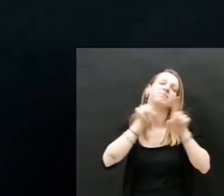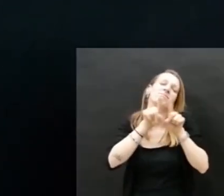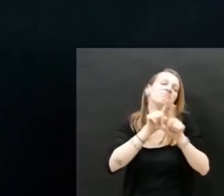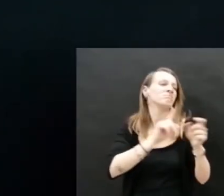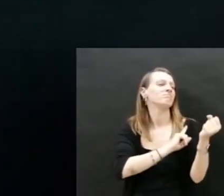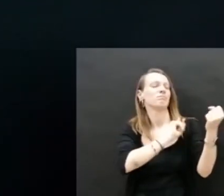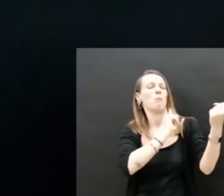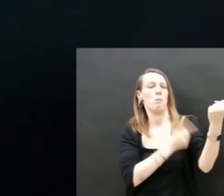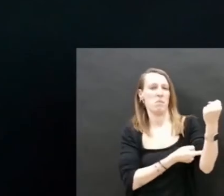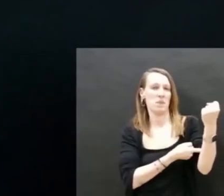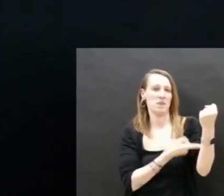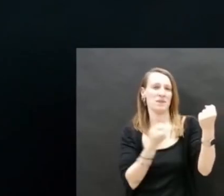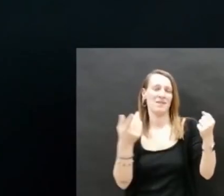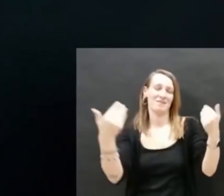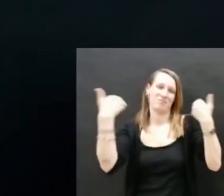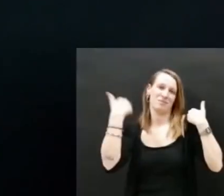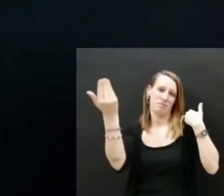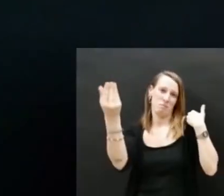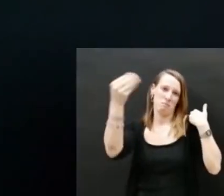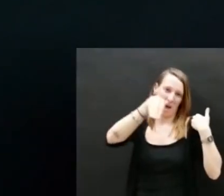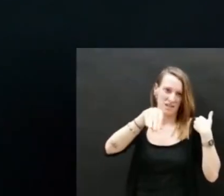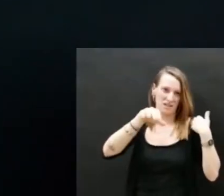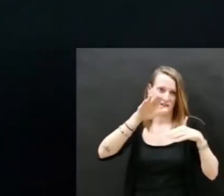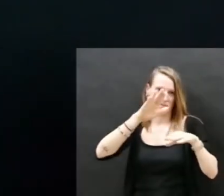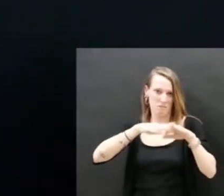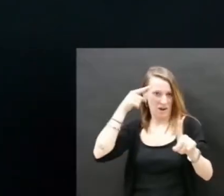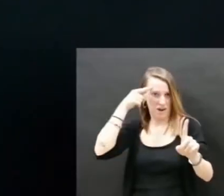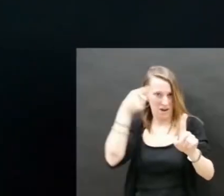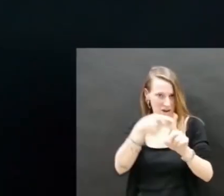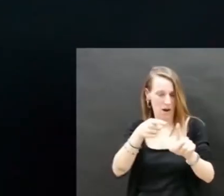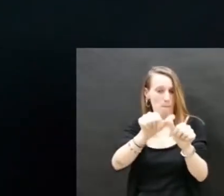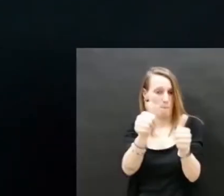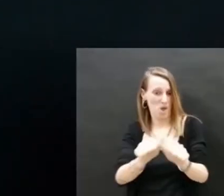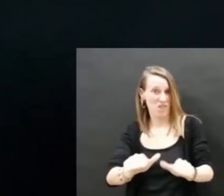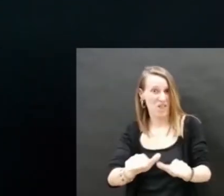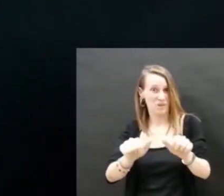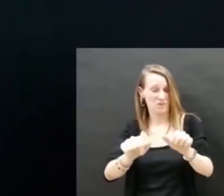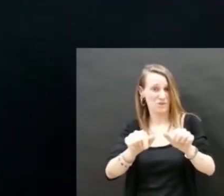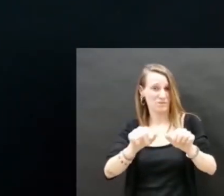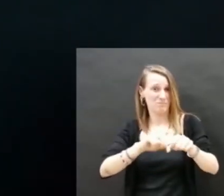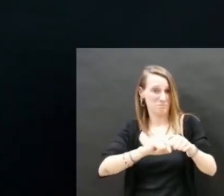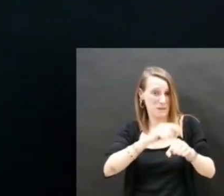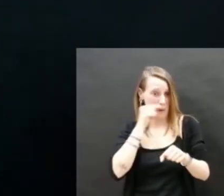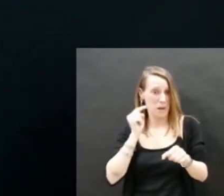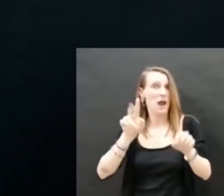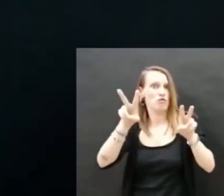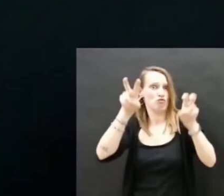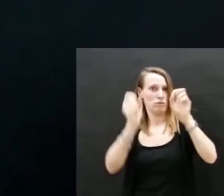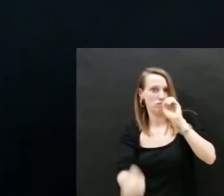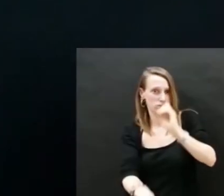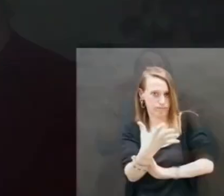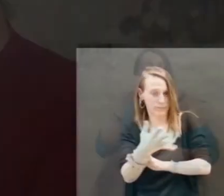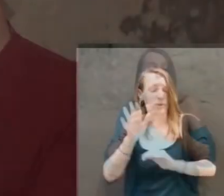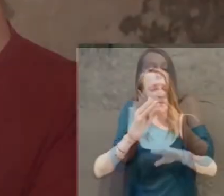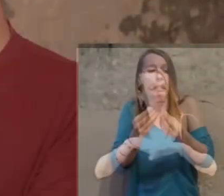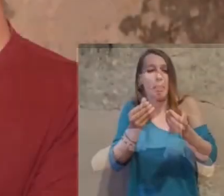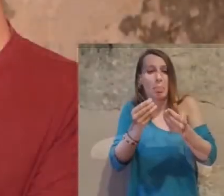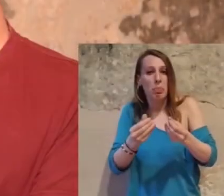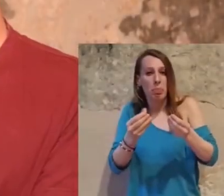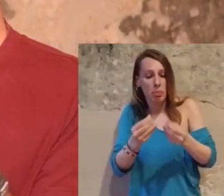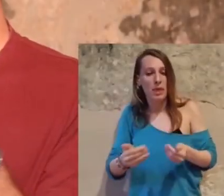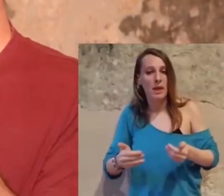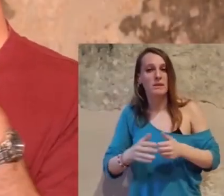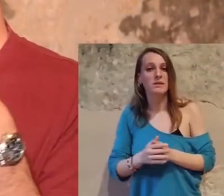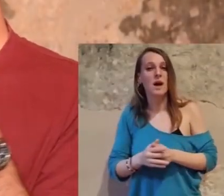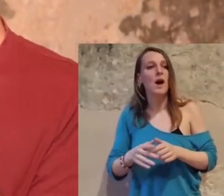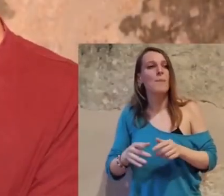poder, tenim més responsabilitat de deixar que sorgeixin nous models de masculinitat que trenquin el que hem fet fins ara. Els homes